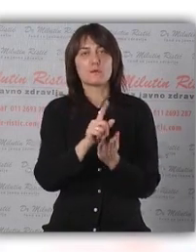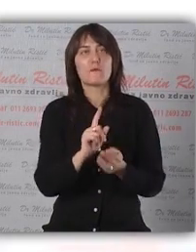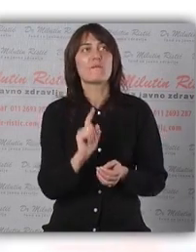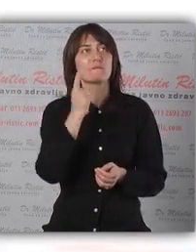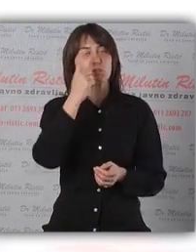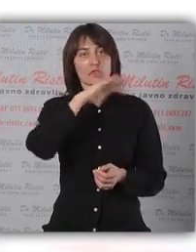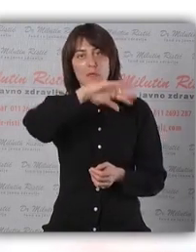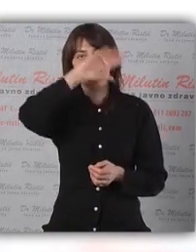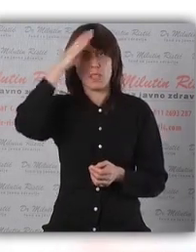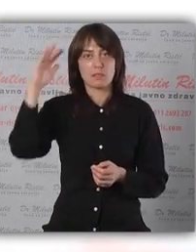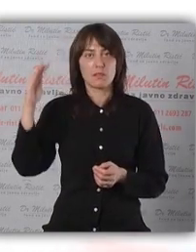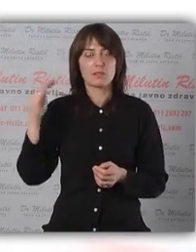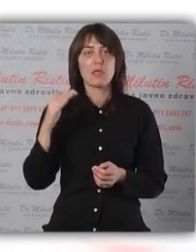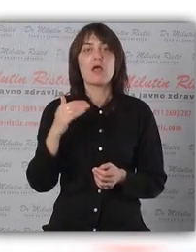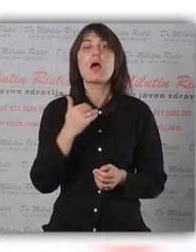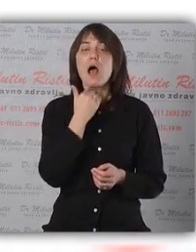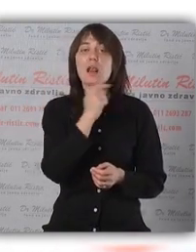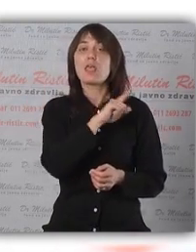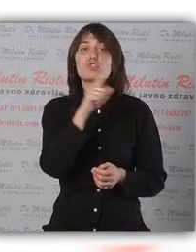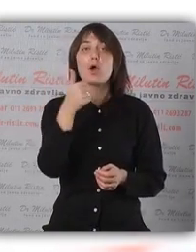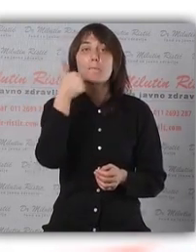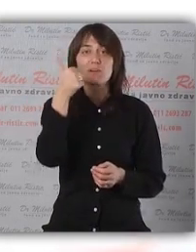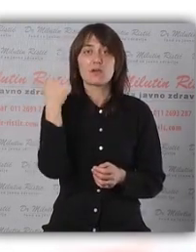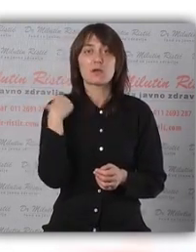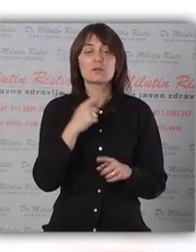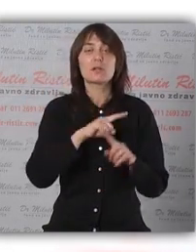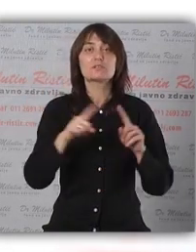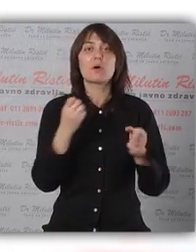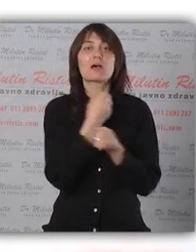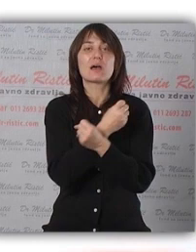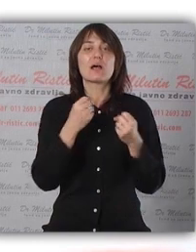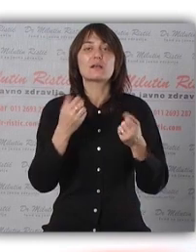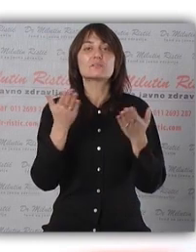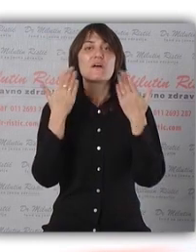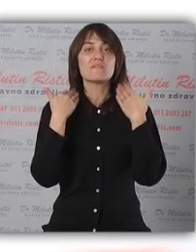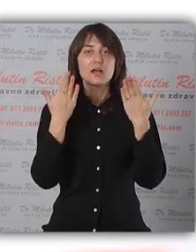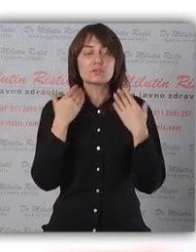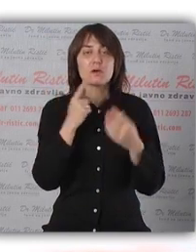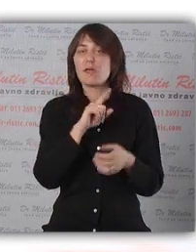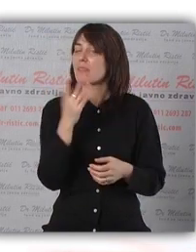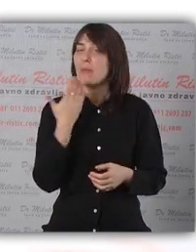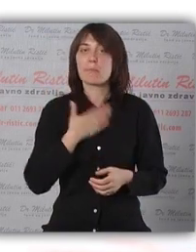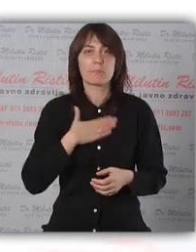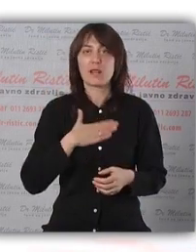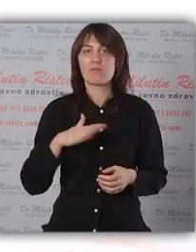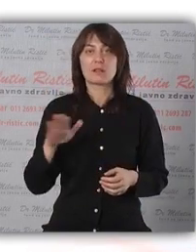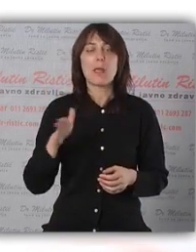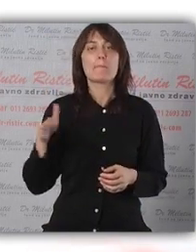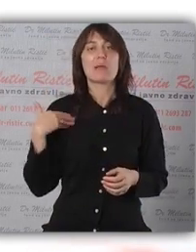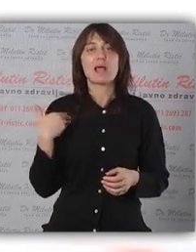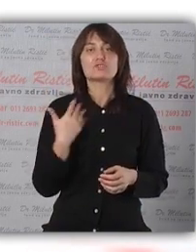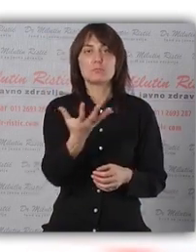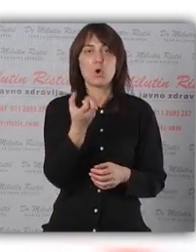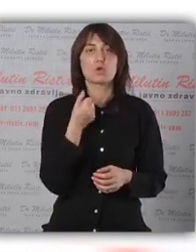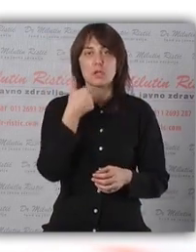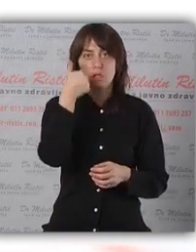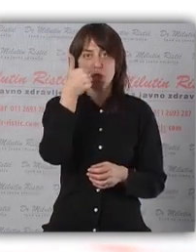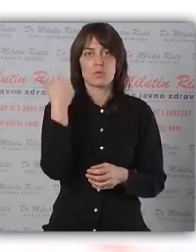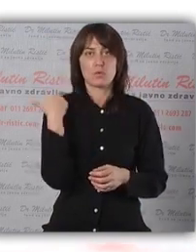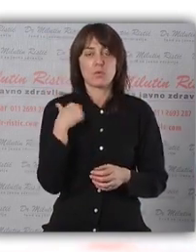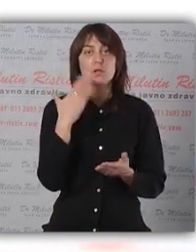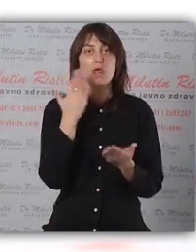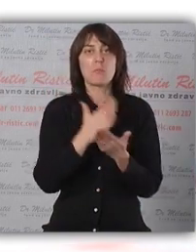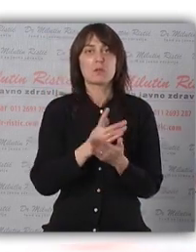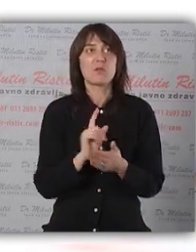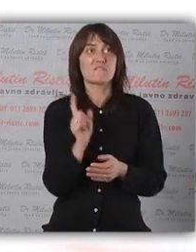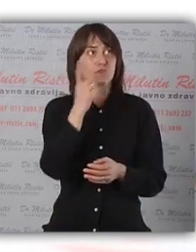prve godine, dakle, može ići na više planine, ali do prve godine, zbog razređenog vazduha, ne bi prijalo detetu